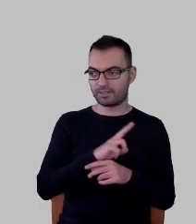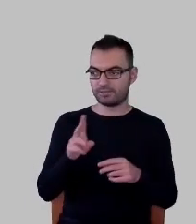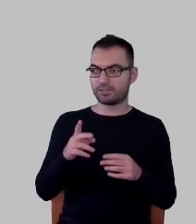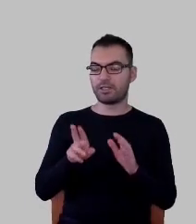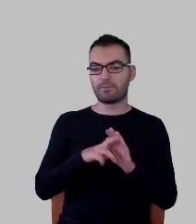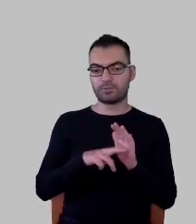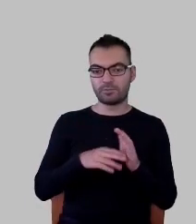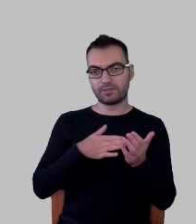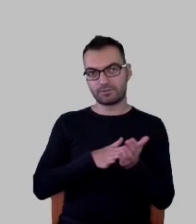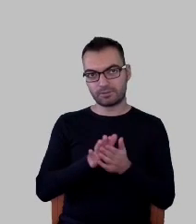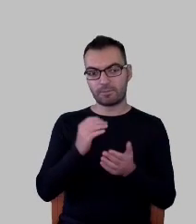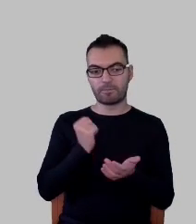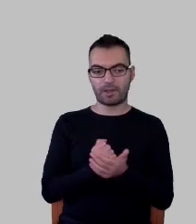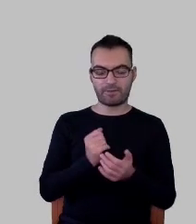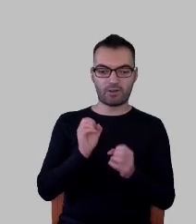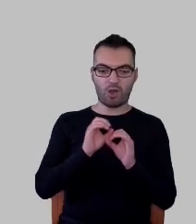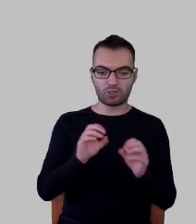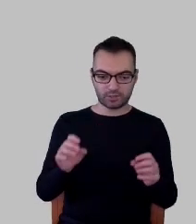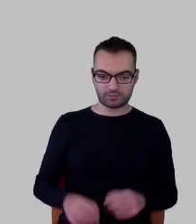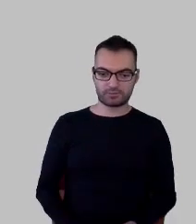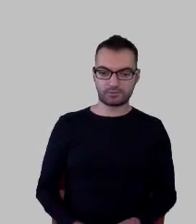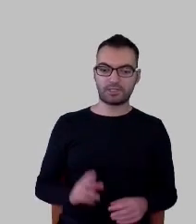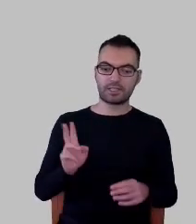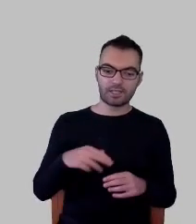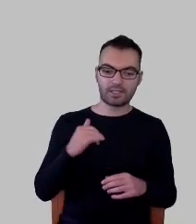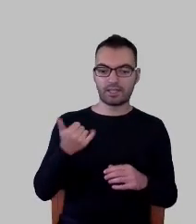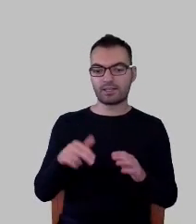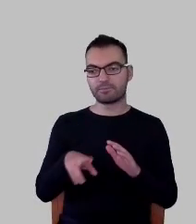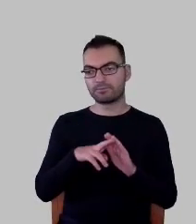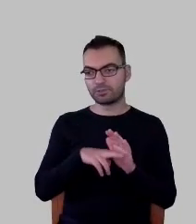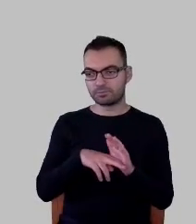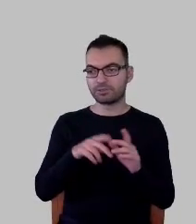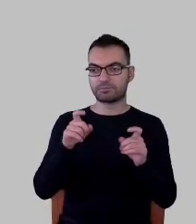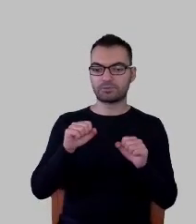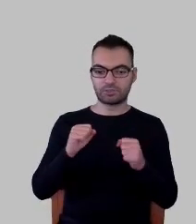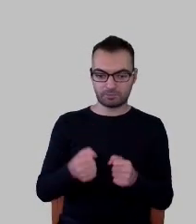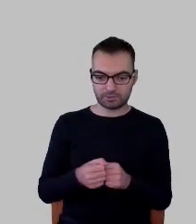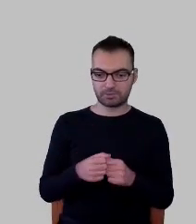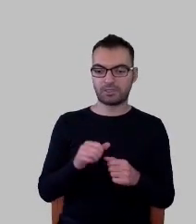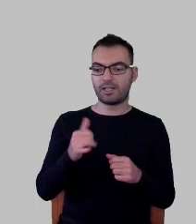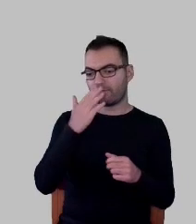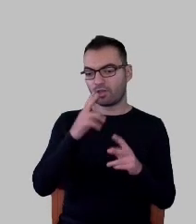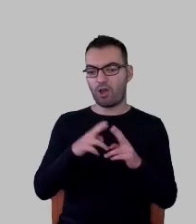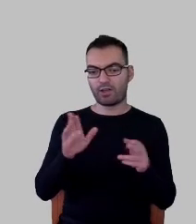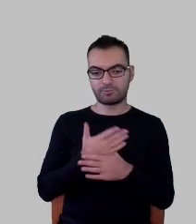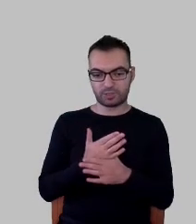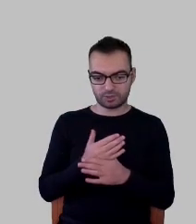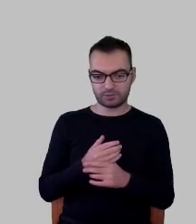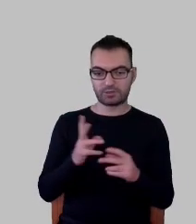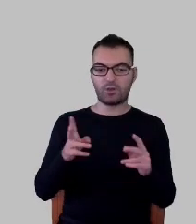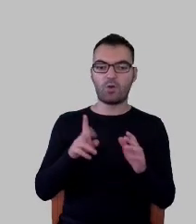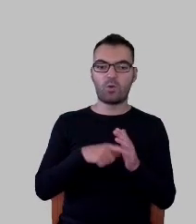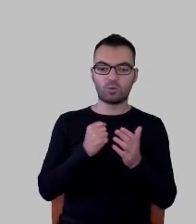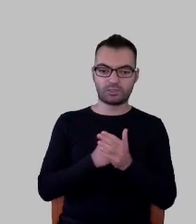ustawa przepisy wprowadzające prawo oświatowe, która mówi kiedy, jakie przepisy zaczynają funkcjonować i co się dzieje w okresie przejściowym. Ustawa o